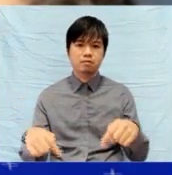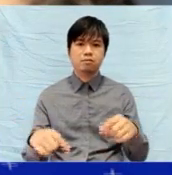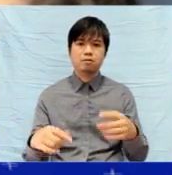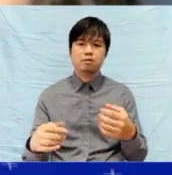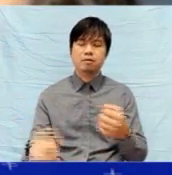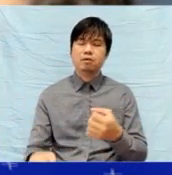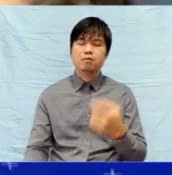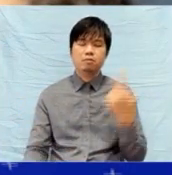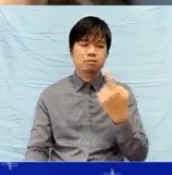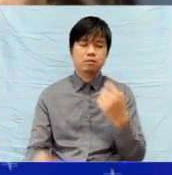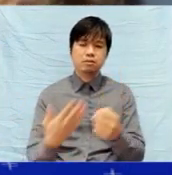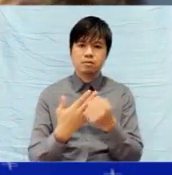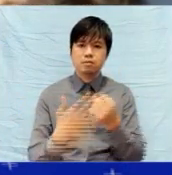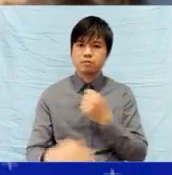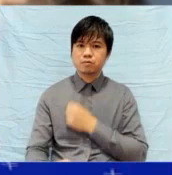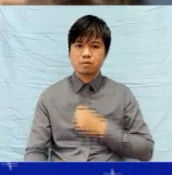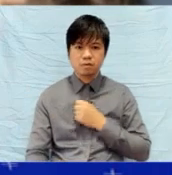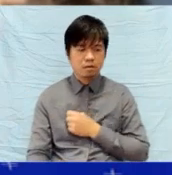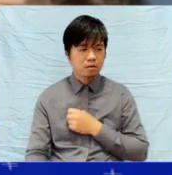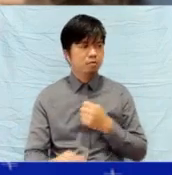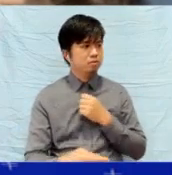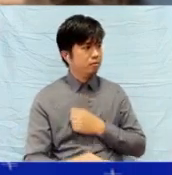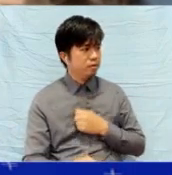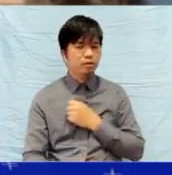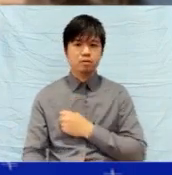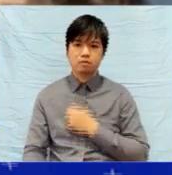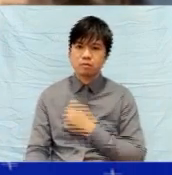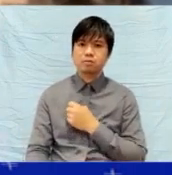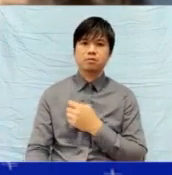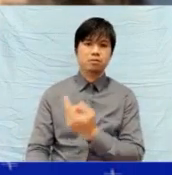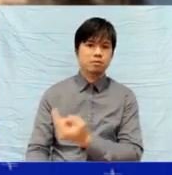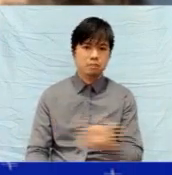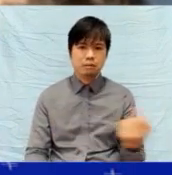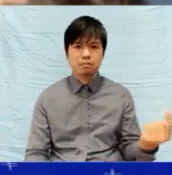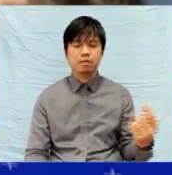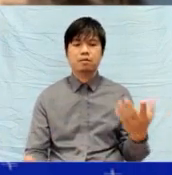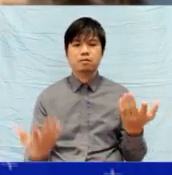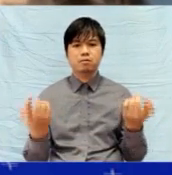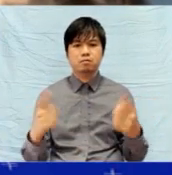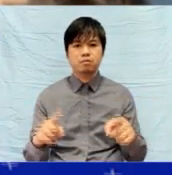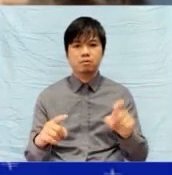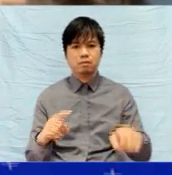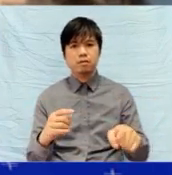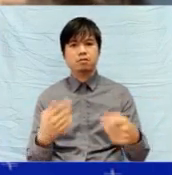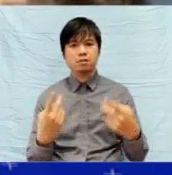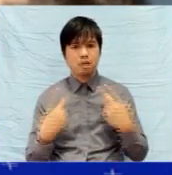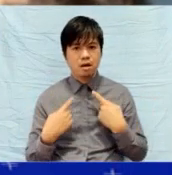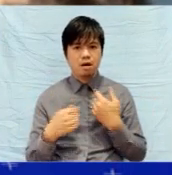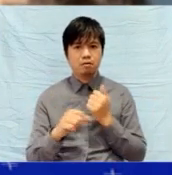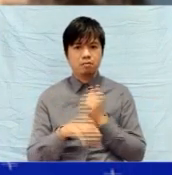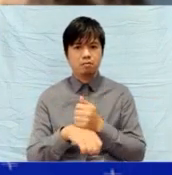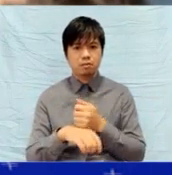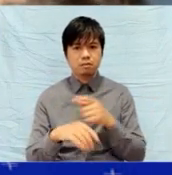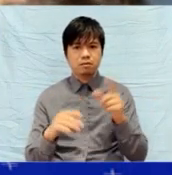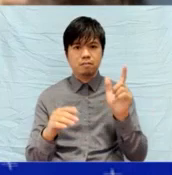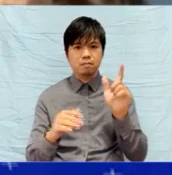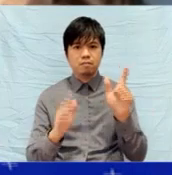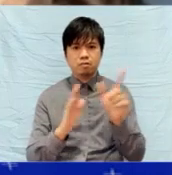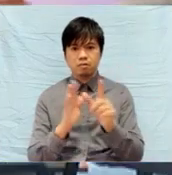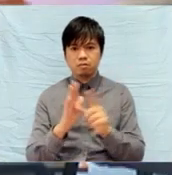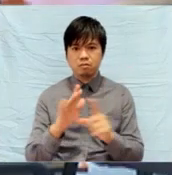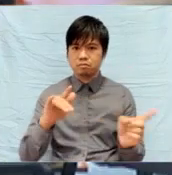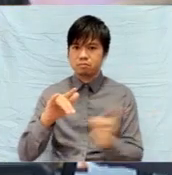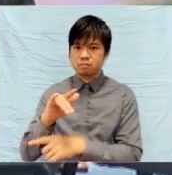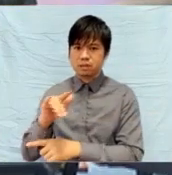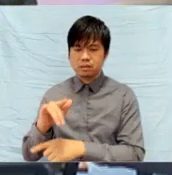lang sa mga passengers, sorry na lang sa mga mamamayan. Kaya kailangan nating maglagay ng penalty kaugnay